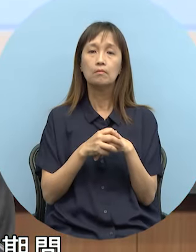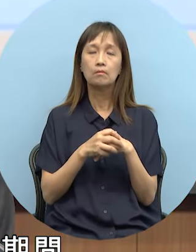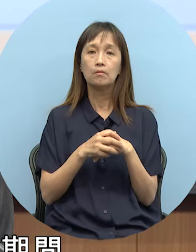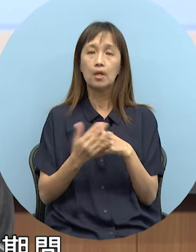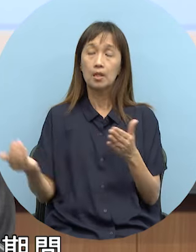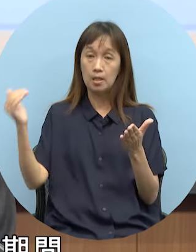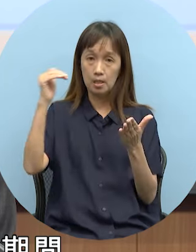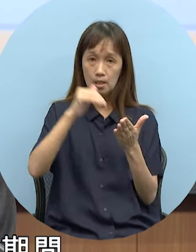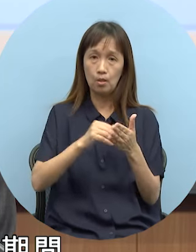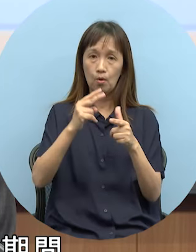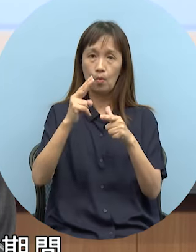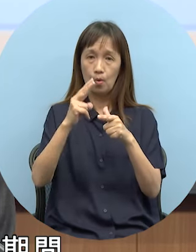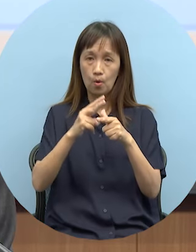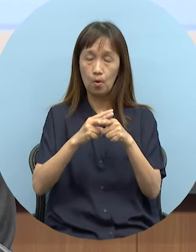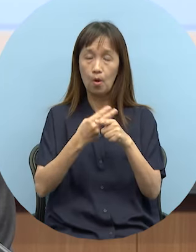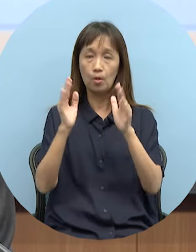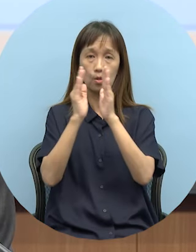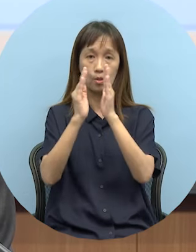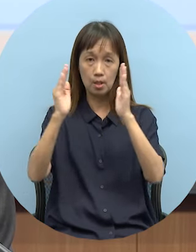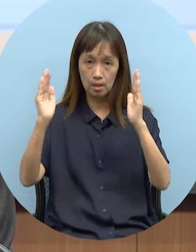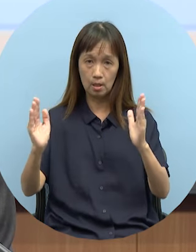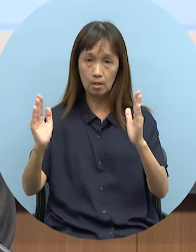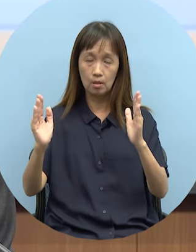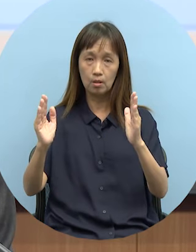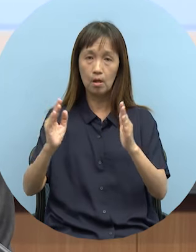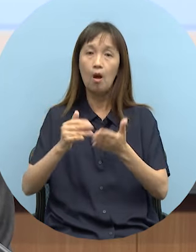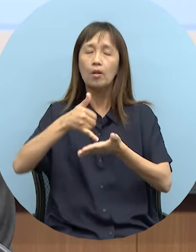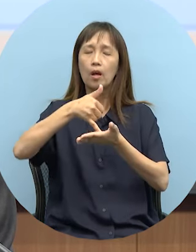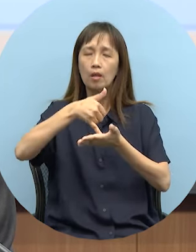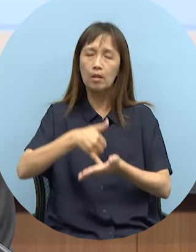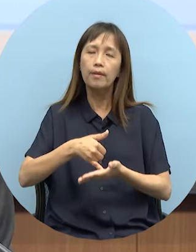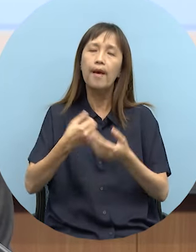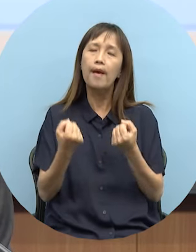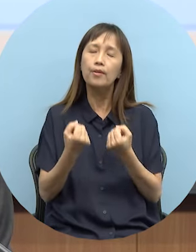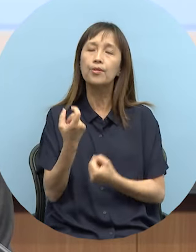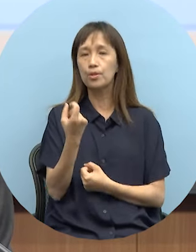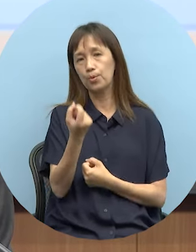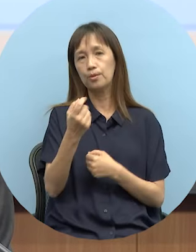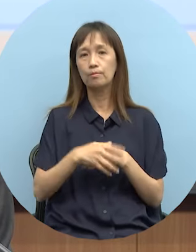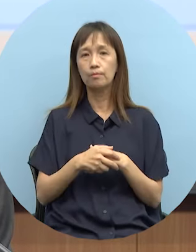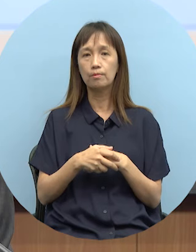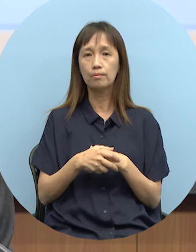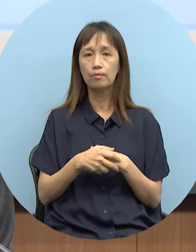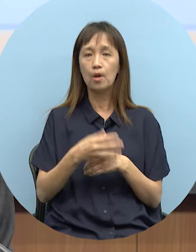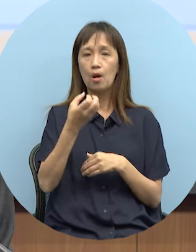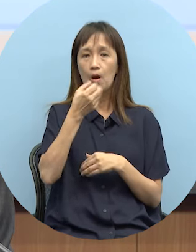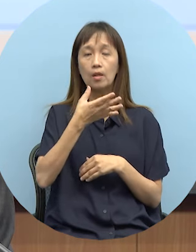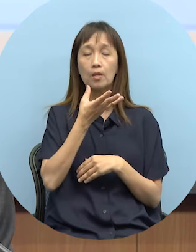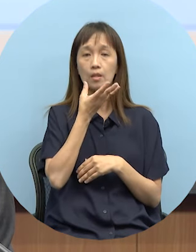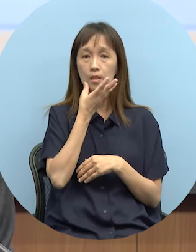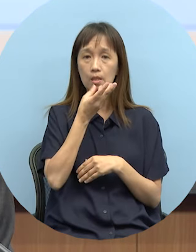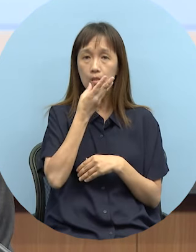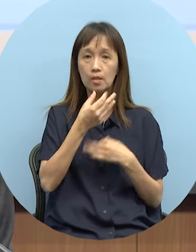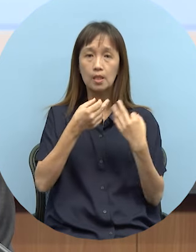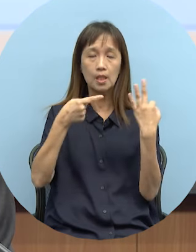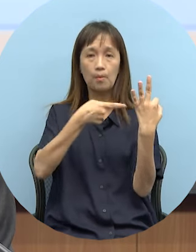佢2個月大嘅呢段期間咧，佢哋嘅體重咧係稍稍輕咗啲嘅。咁而香港嘅小朋友喺3至5歲，